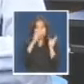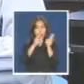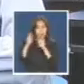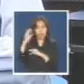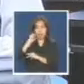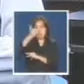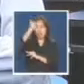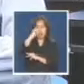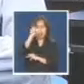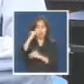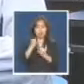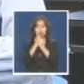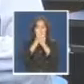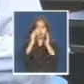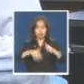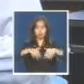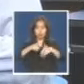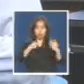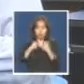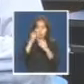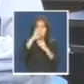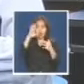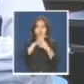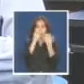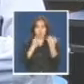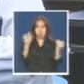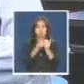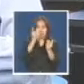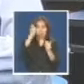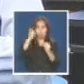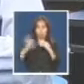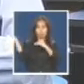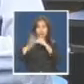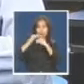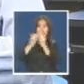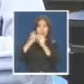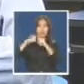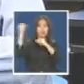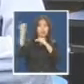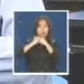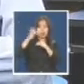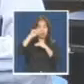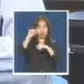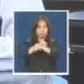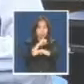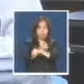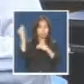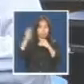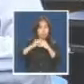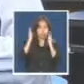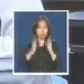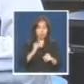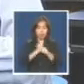จะช่วยให้พี่น้องประชาชนสู้กับเรื่องของปัญหาของแพงก็คือการเพิ่มรายได้นะครับซึ่งในส่วนของพี่น้องผู้ใช้แรงง